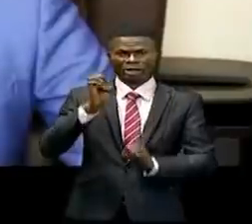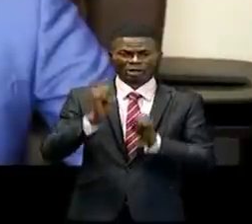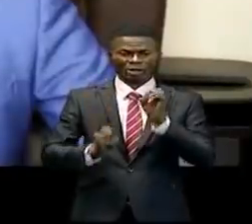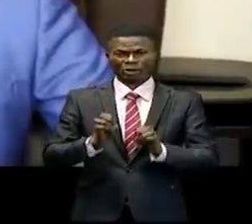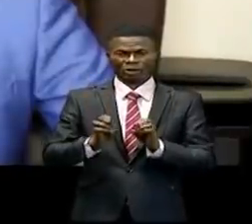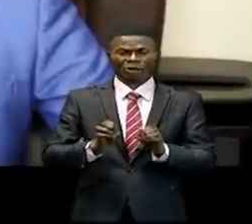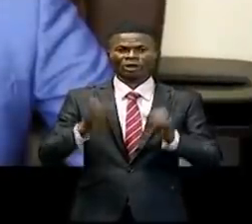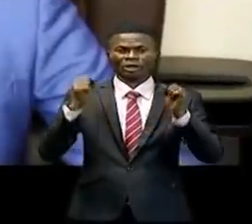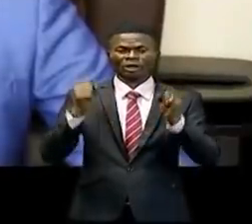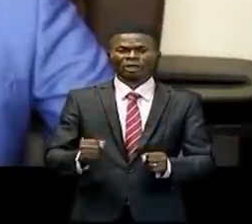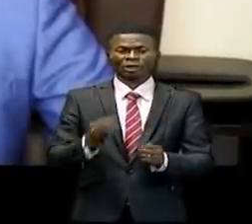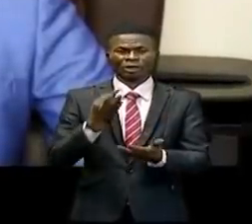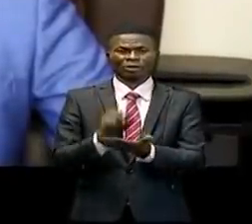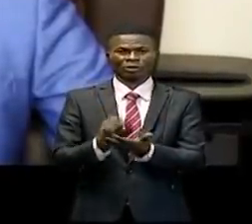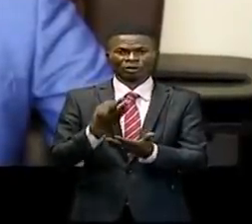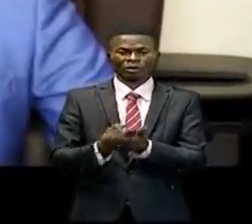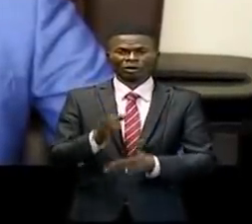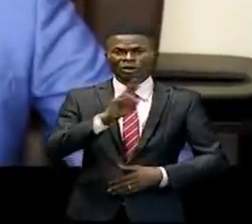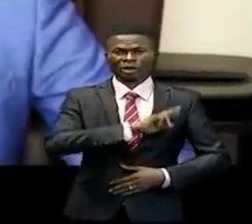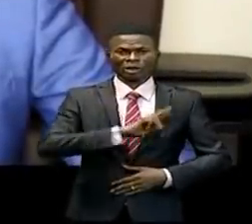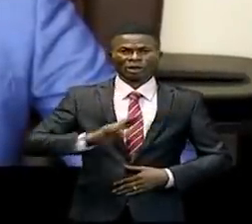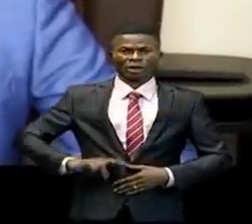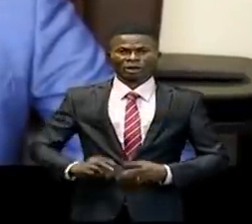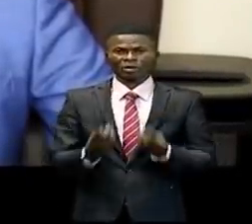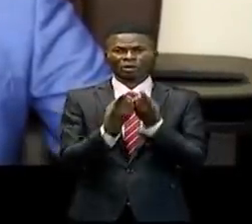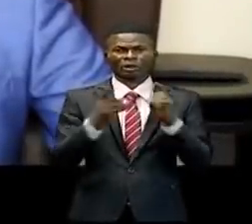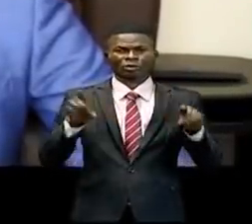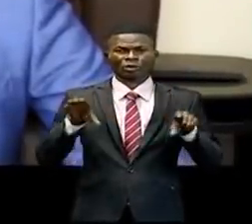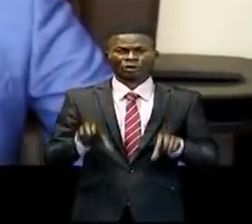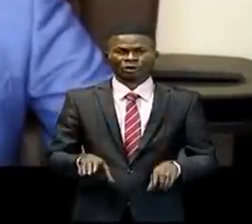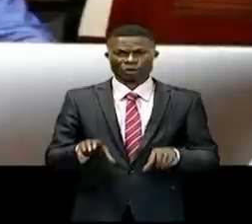la stabilité financière en République démocratique du Congo.